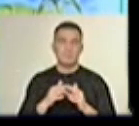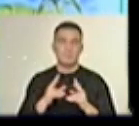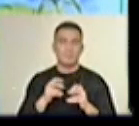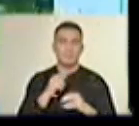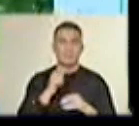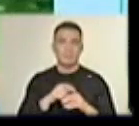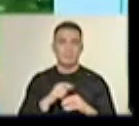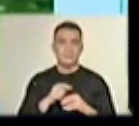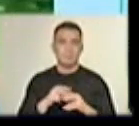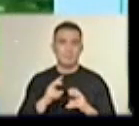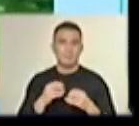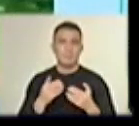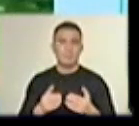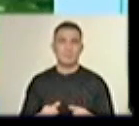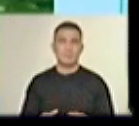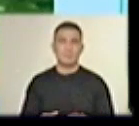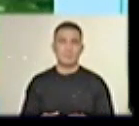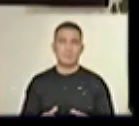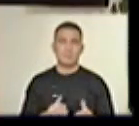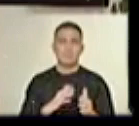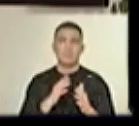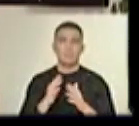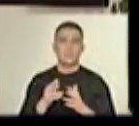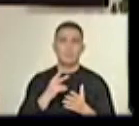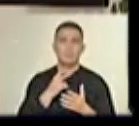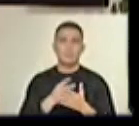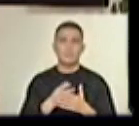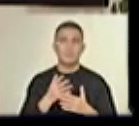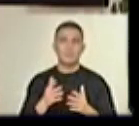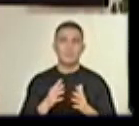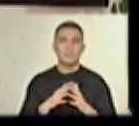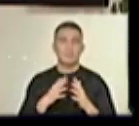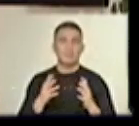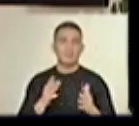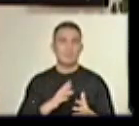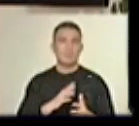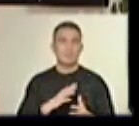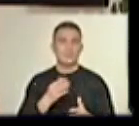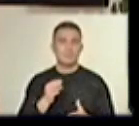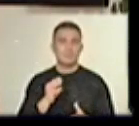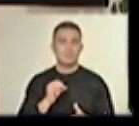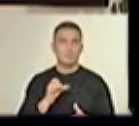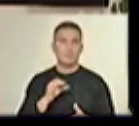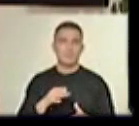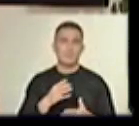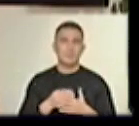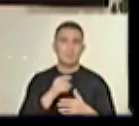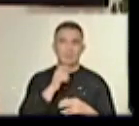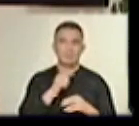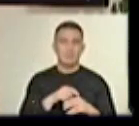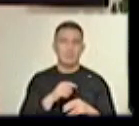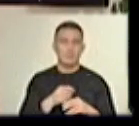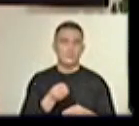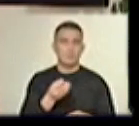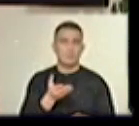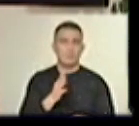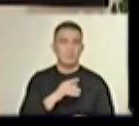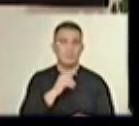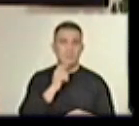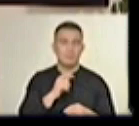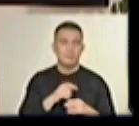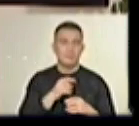Журке. А теперь, ребята, небольшой тест. Сколько лягушек съел журавль?